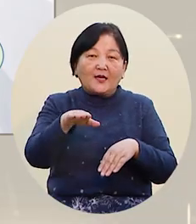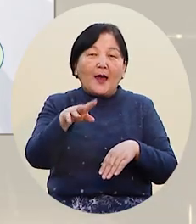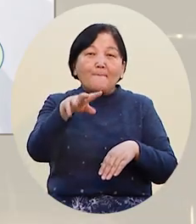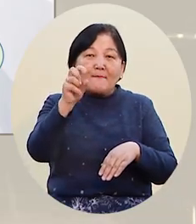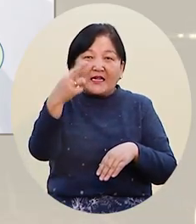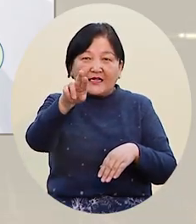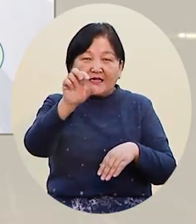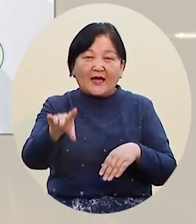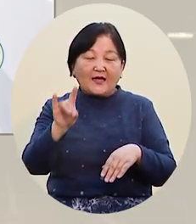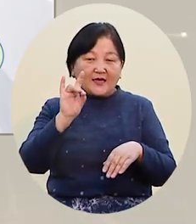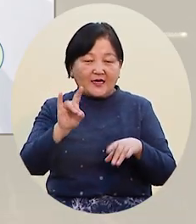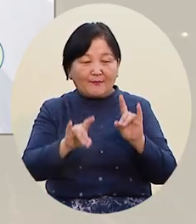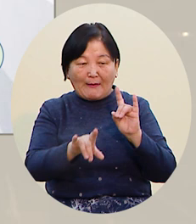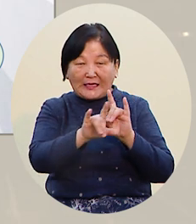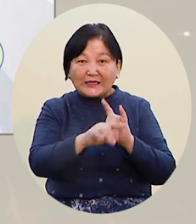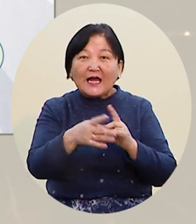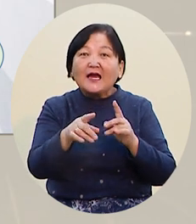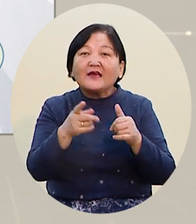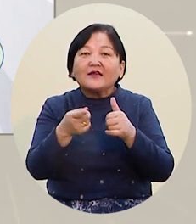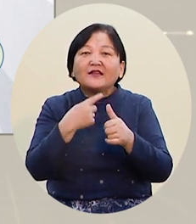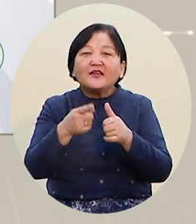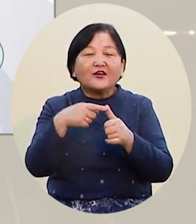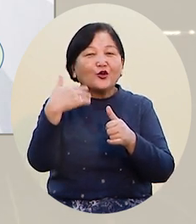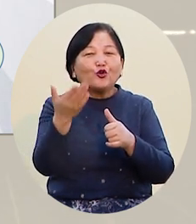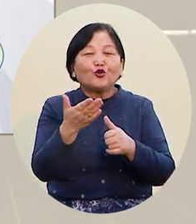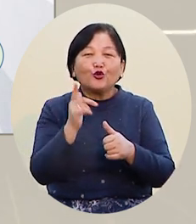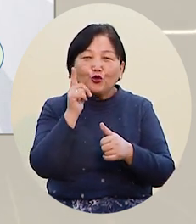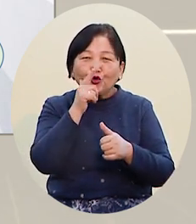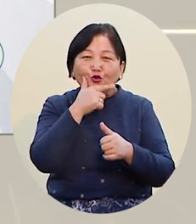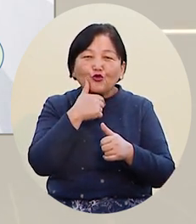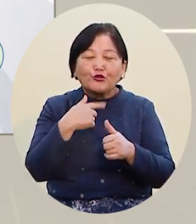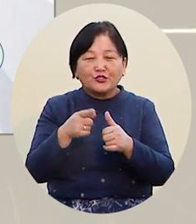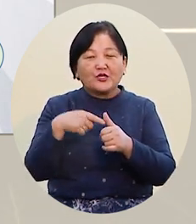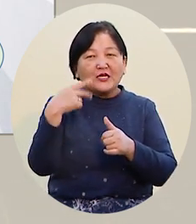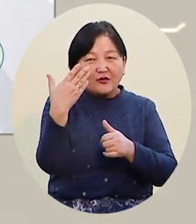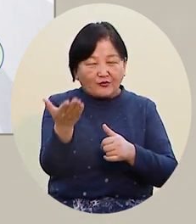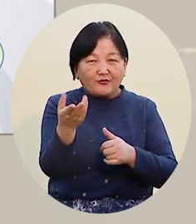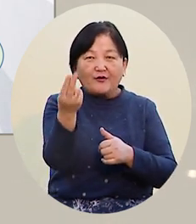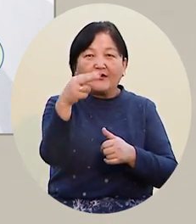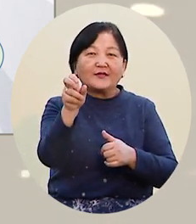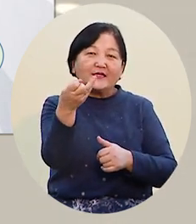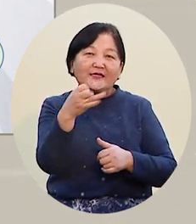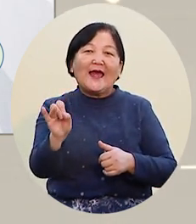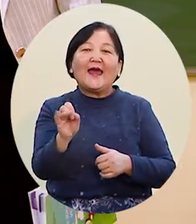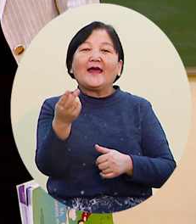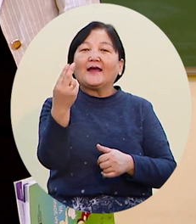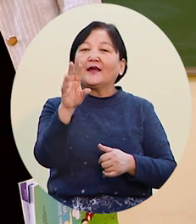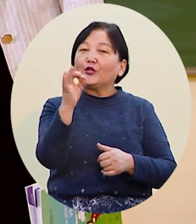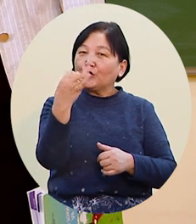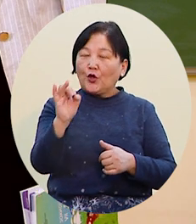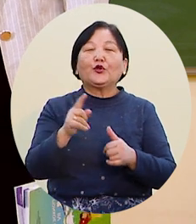ийм хүү нэрлэхтэй өхөөрдөж ийм нэрээр нэрлэхтэй дай дөө гэсэн ийм бүтээврээр хэрэгжүүлдэг юмаа гэдгийг бас